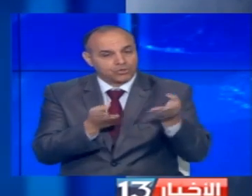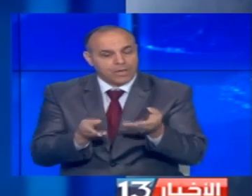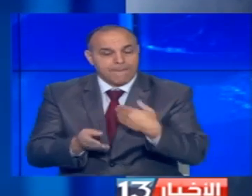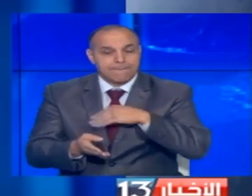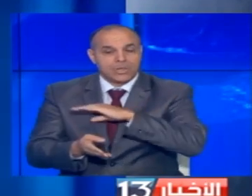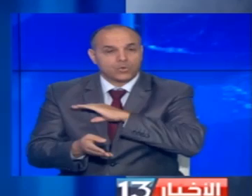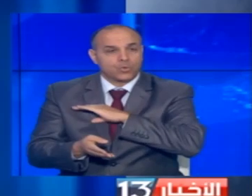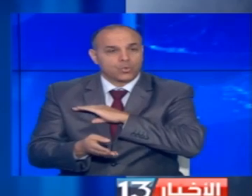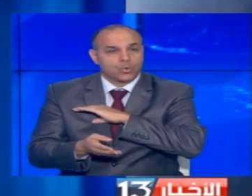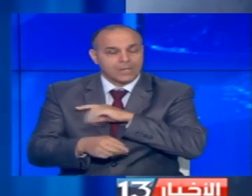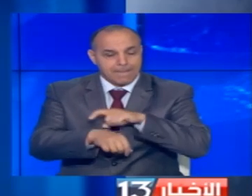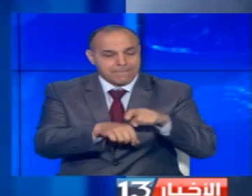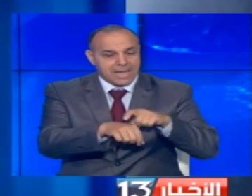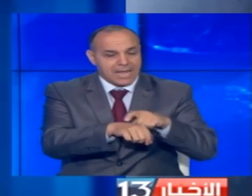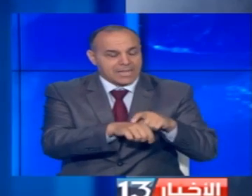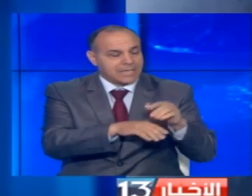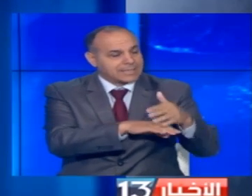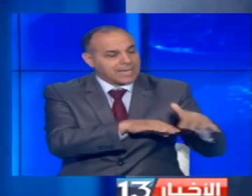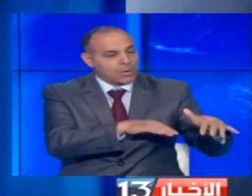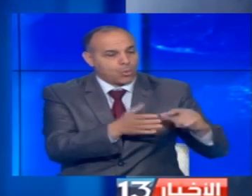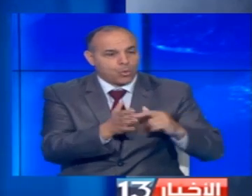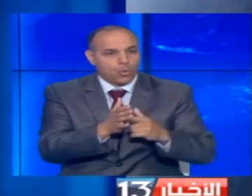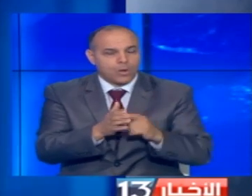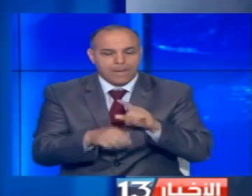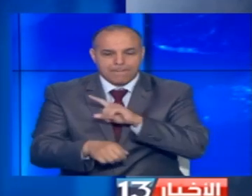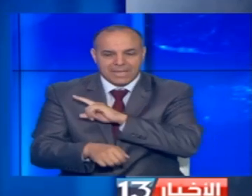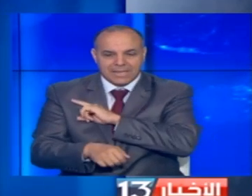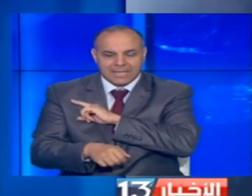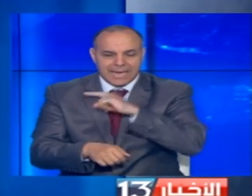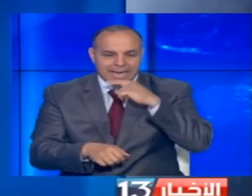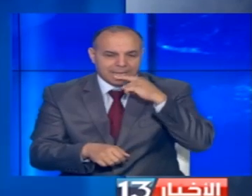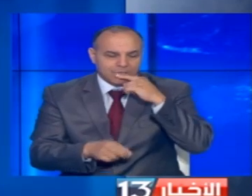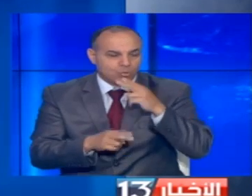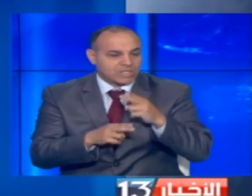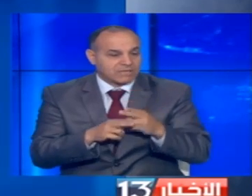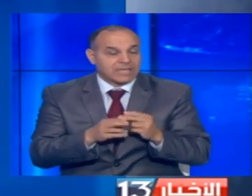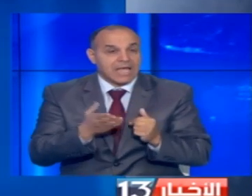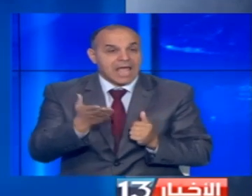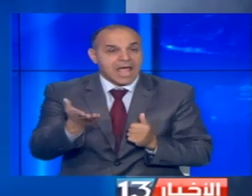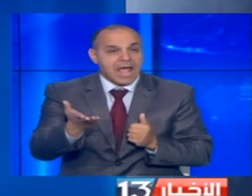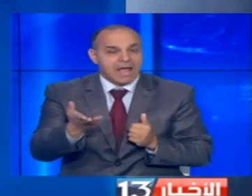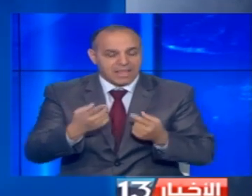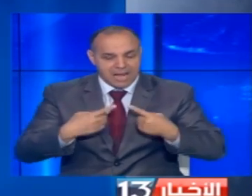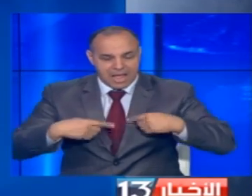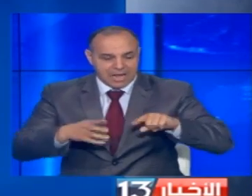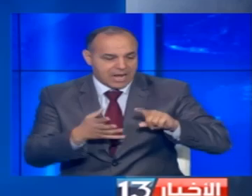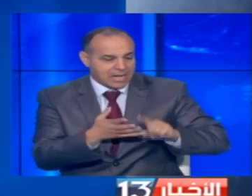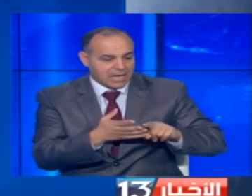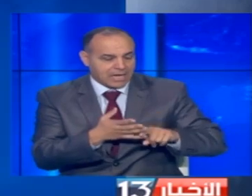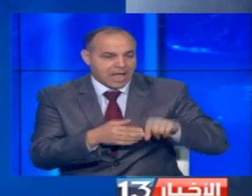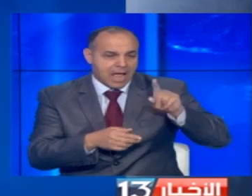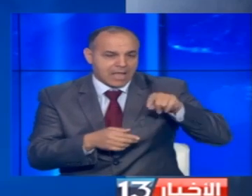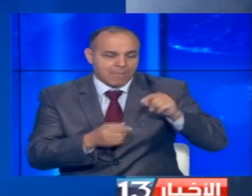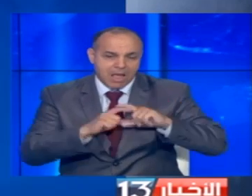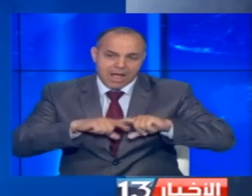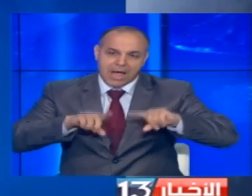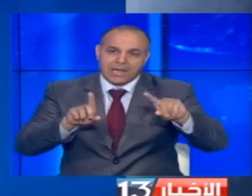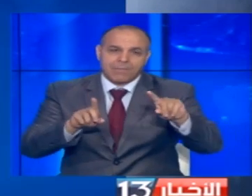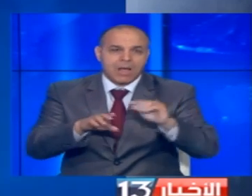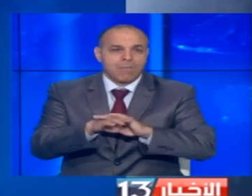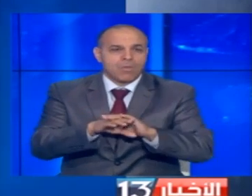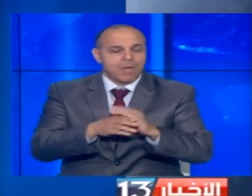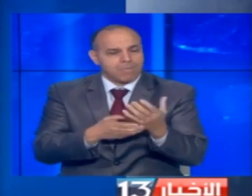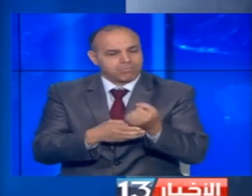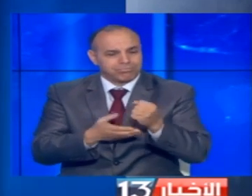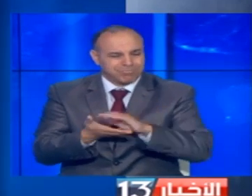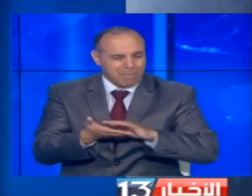ممثلين عن البلديات الساحليه بكل من مدنين وقابس وصفاقس التهمت الحلقه الاخيره من الايام الاعلاميه حول الملك